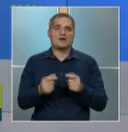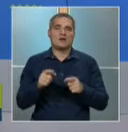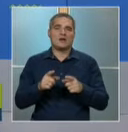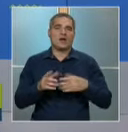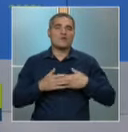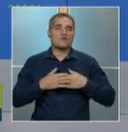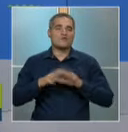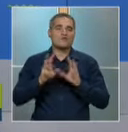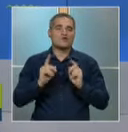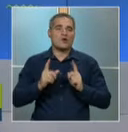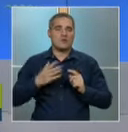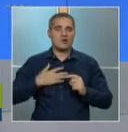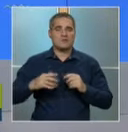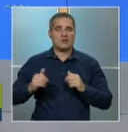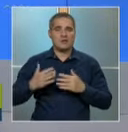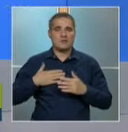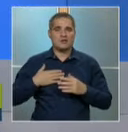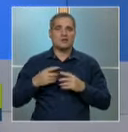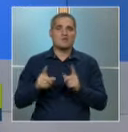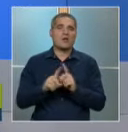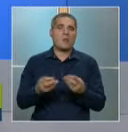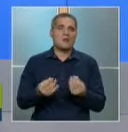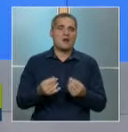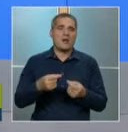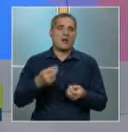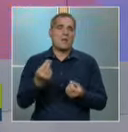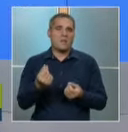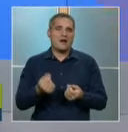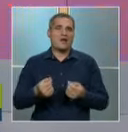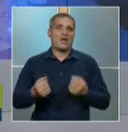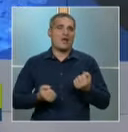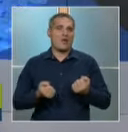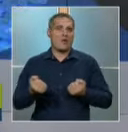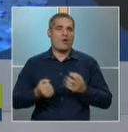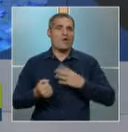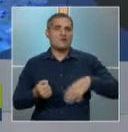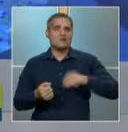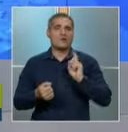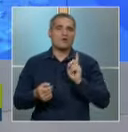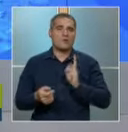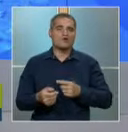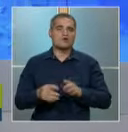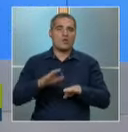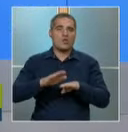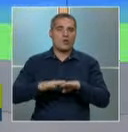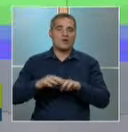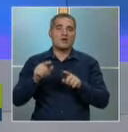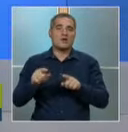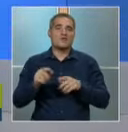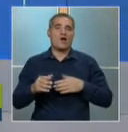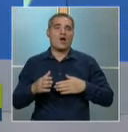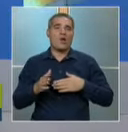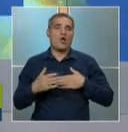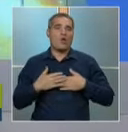което може да притежаваме като материално. Говорим то за пари, имоти, коли, пари, всичко, което може да се докоснем. А всъщност това